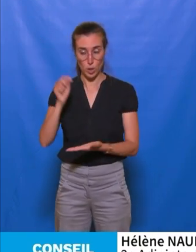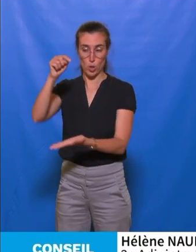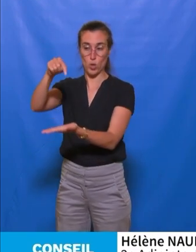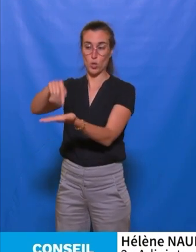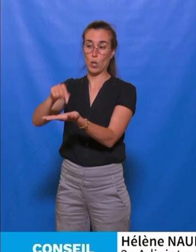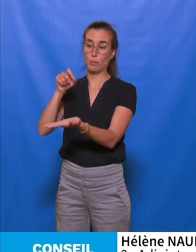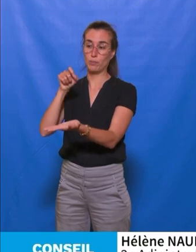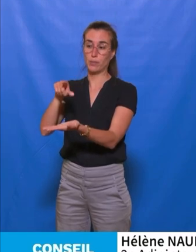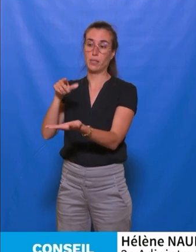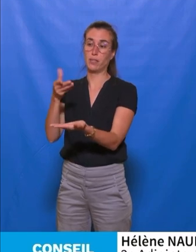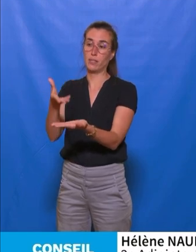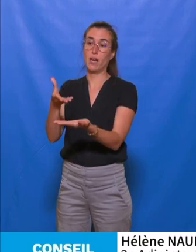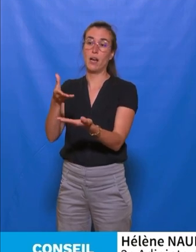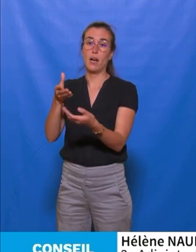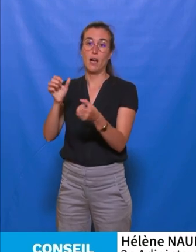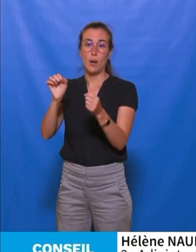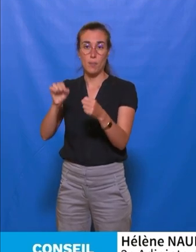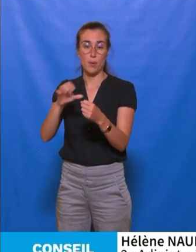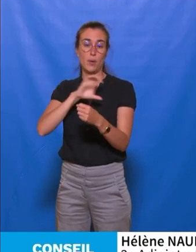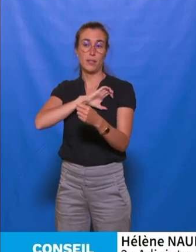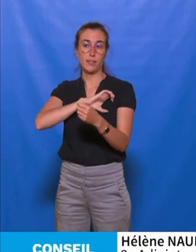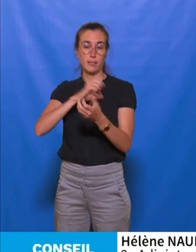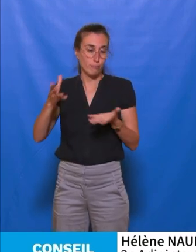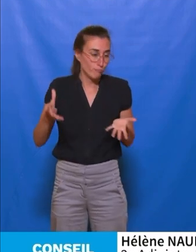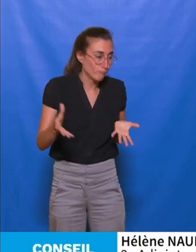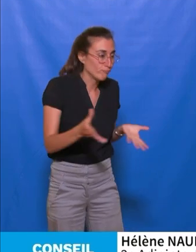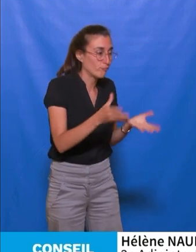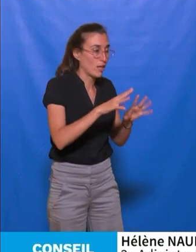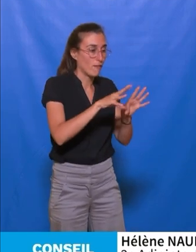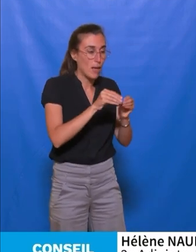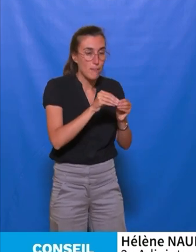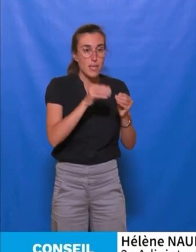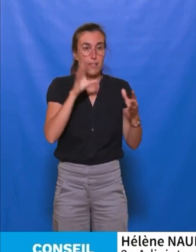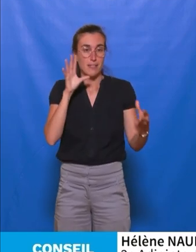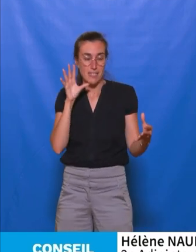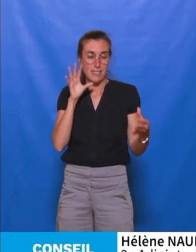des moyens de pouvoir appuyer les familles dans l'exercice de leur fonction de parents. Je vous remercie.